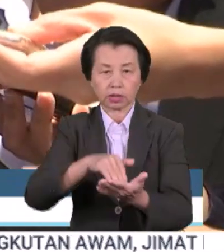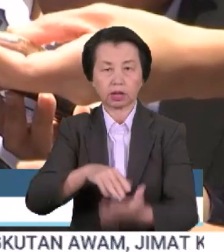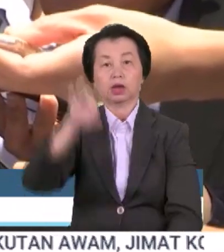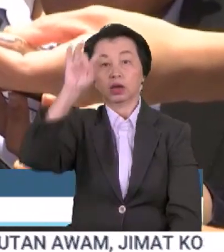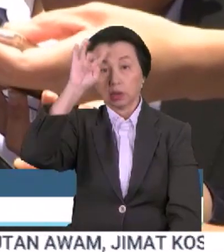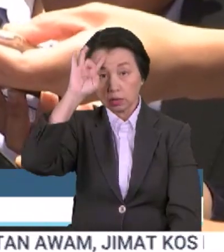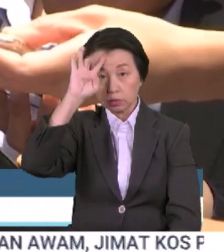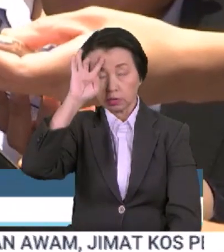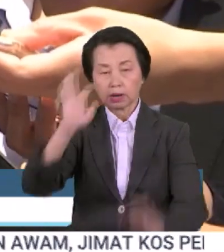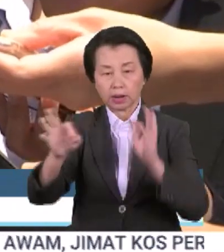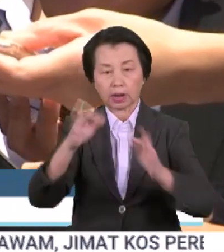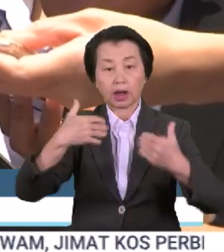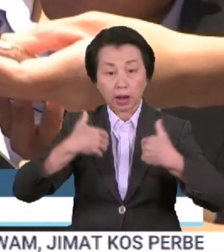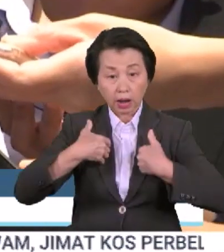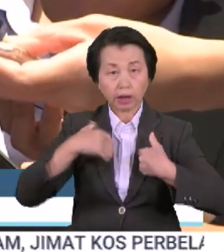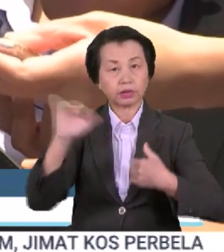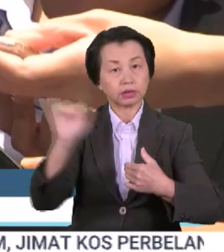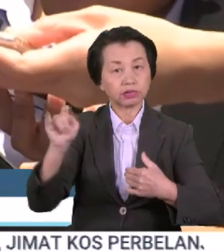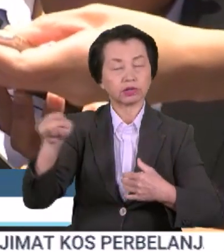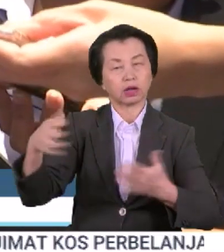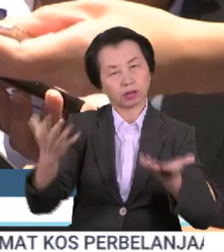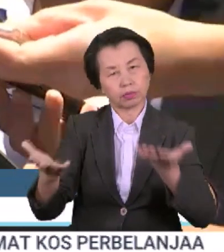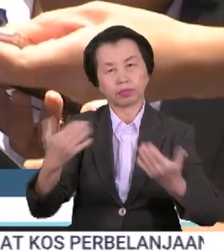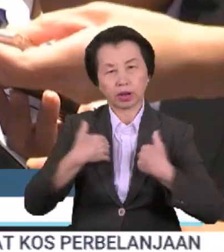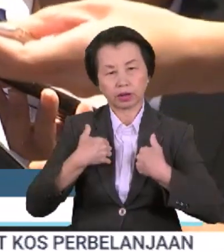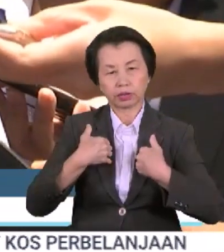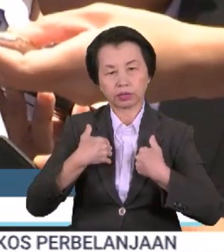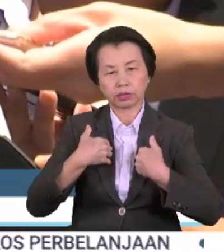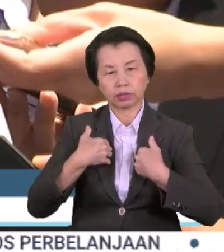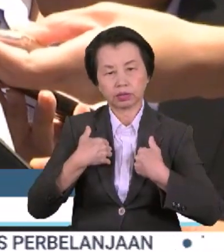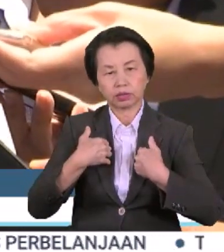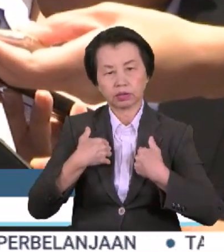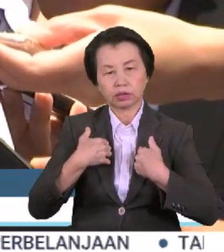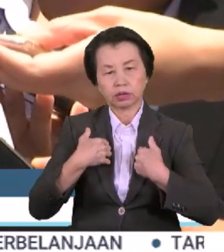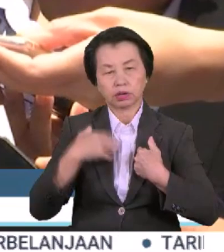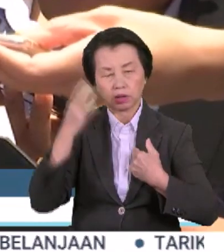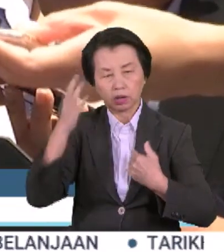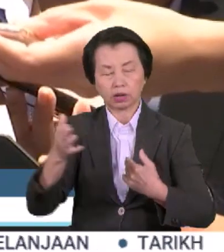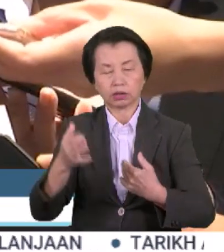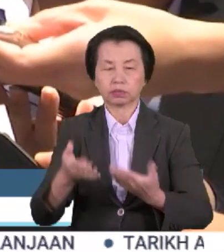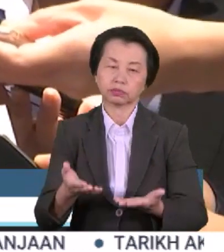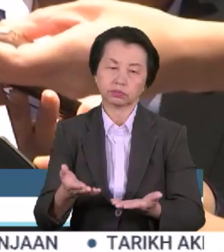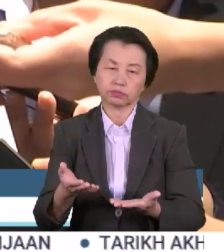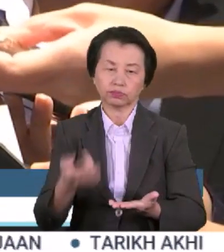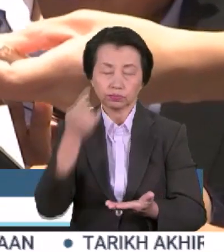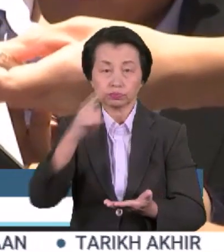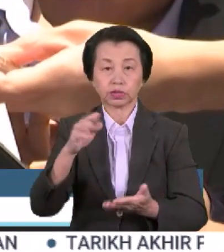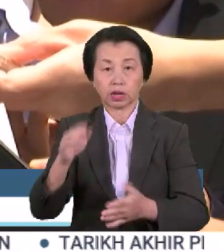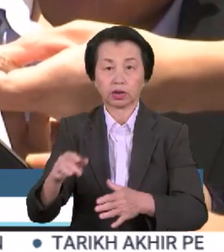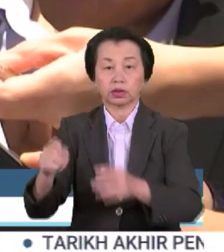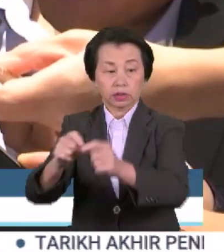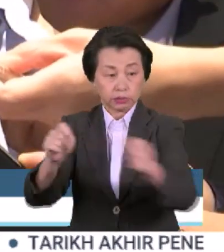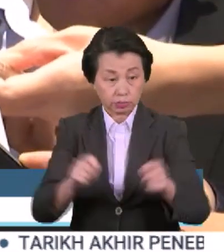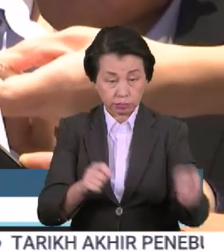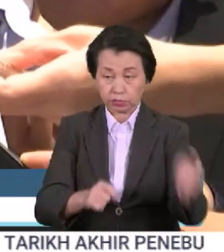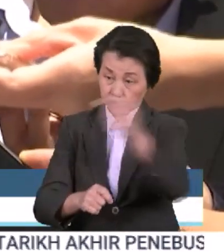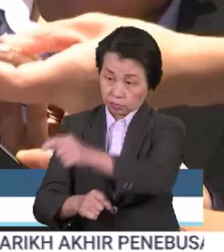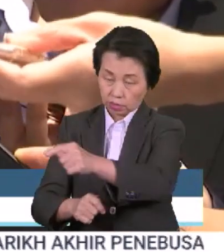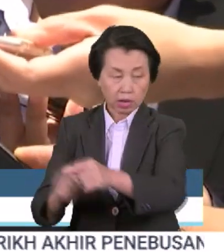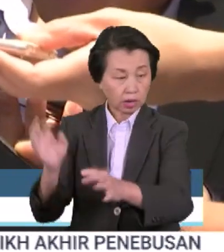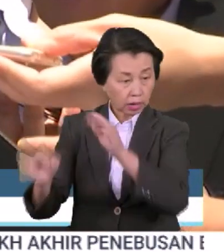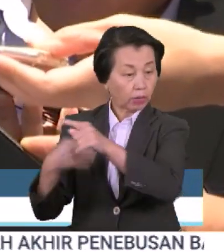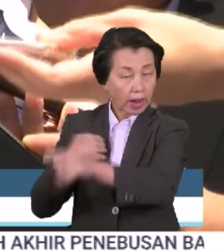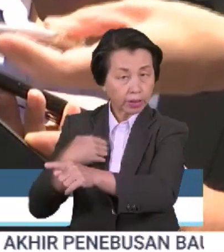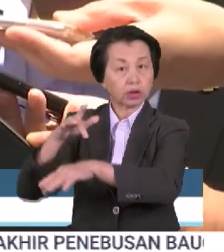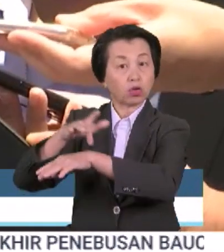insyaAllah kalau ada juga mungkin rayuan itu satu dia ada merit, yang kedua mungkin penempatan yang mereka minta itu ada